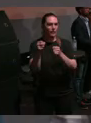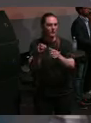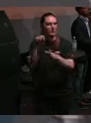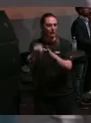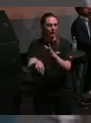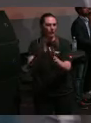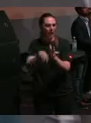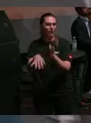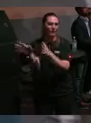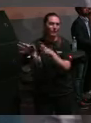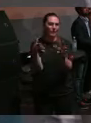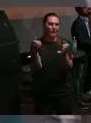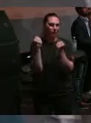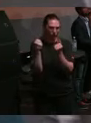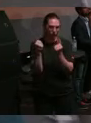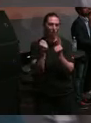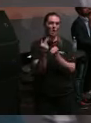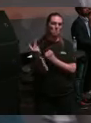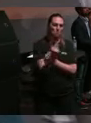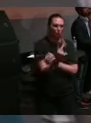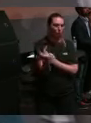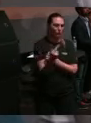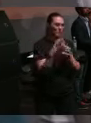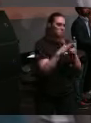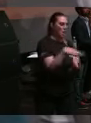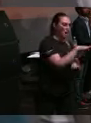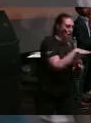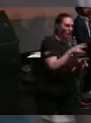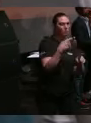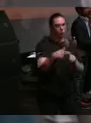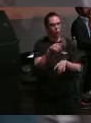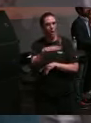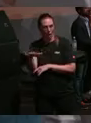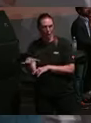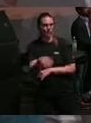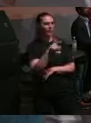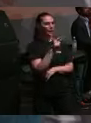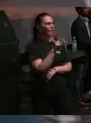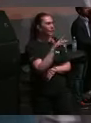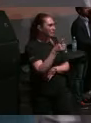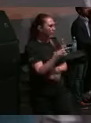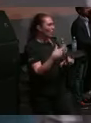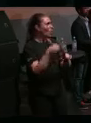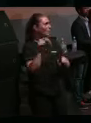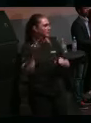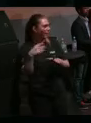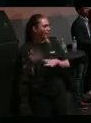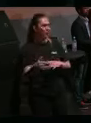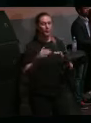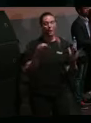enn vindkraft, både til, enten det til land eller til havs. FRP, også SV. Ja,